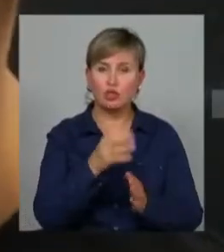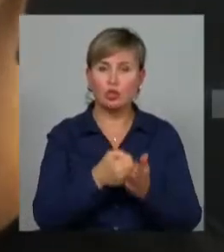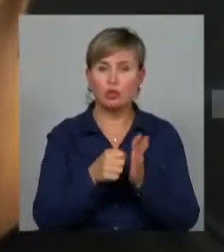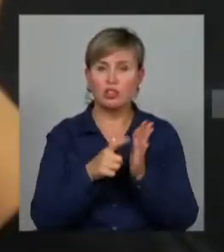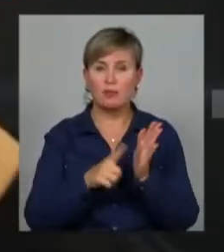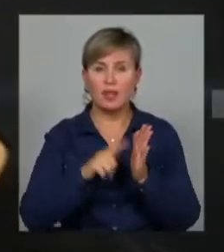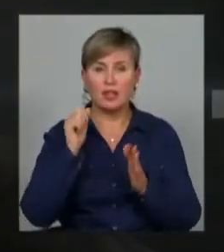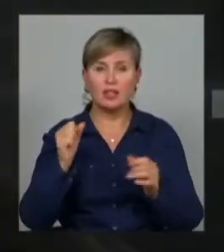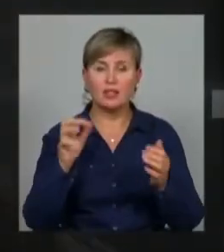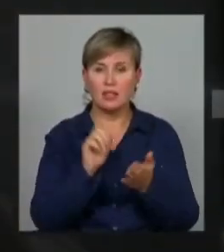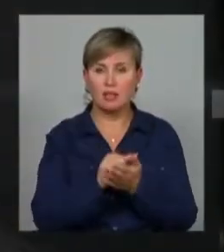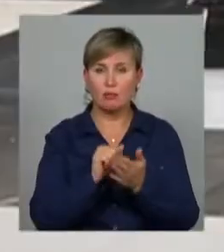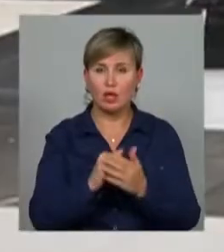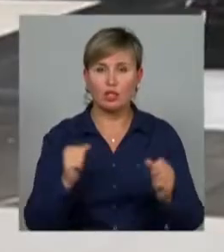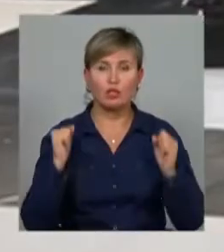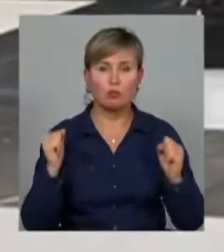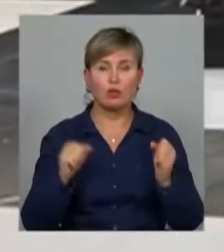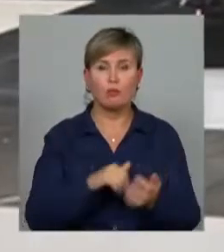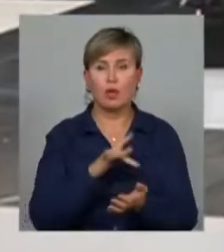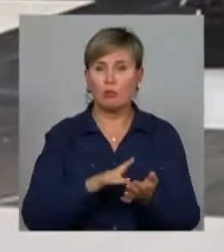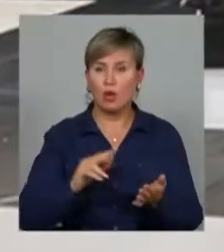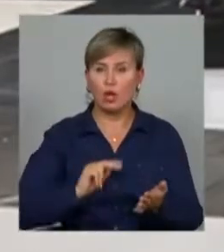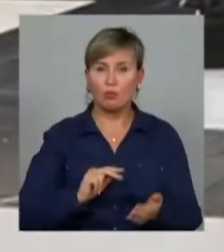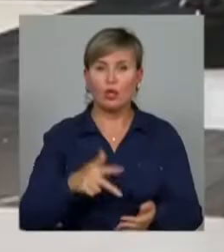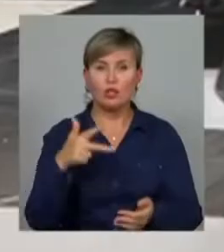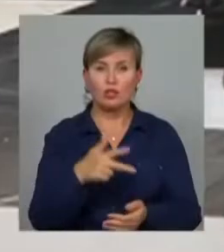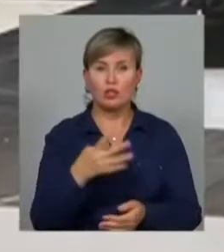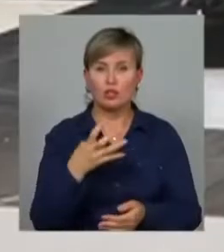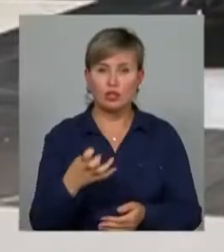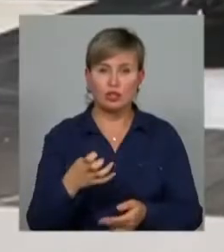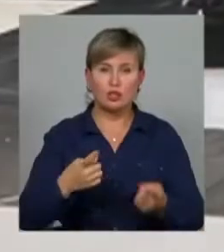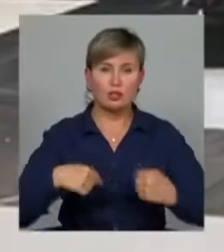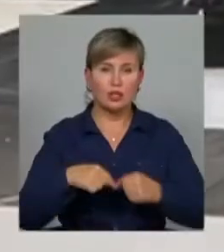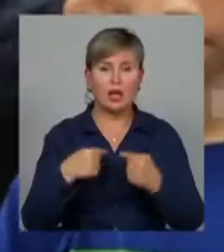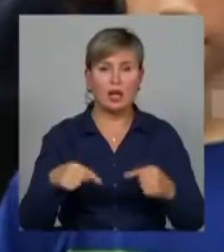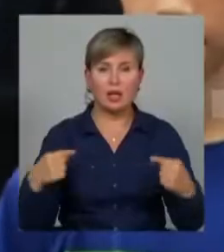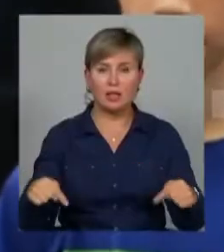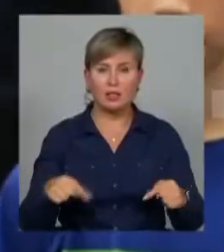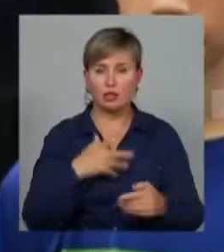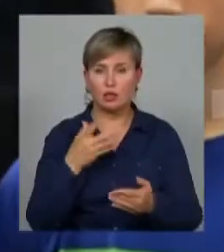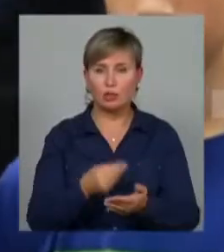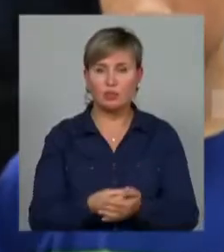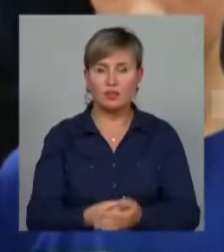17 лет занимаются спортом. В мегаполисе функционируют 3400 объектов различной формы собственности.